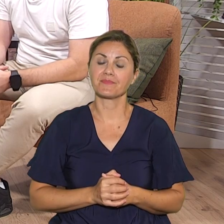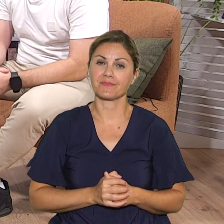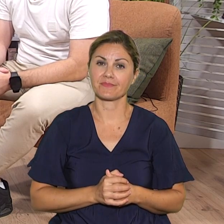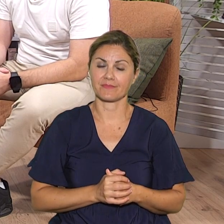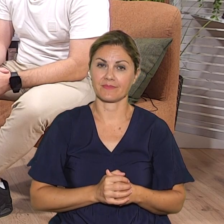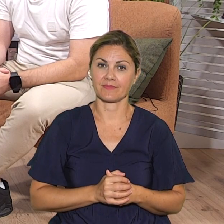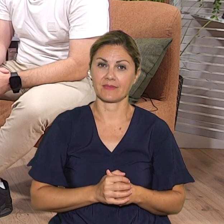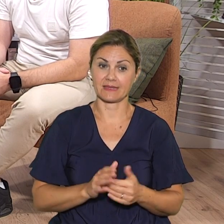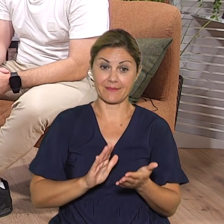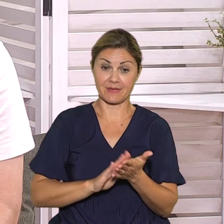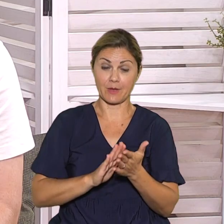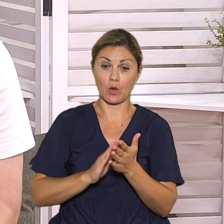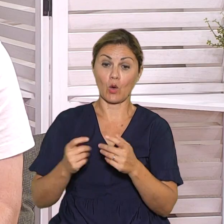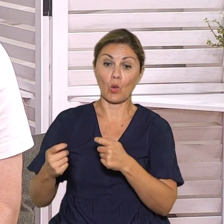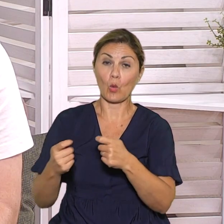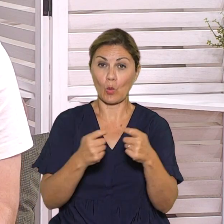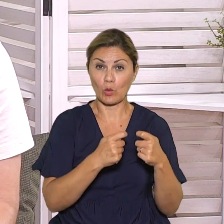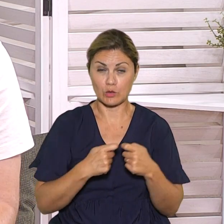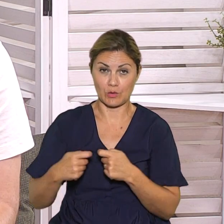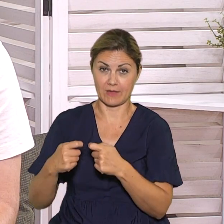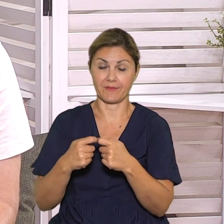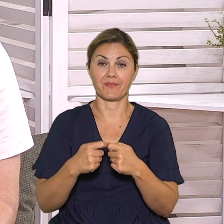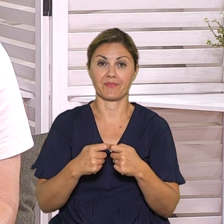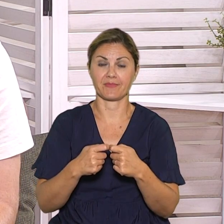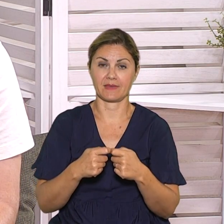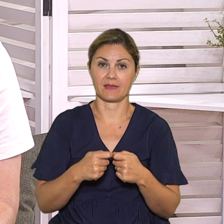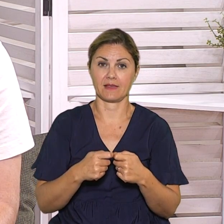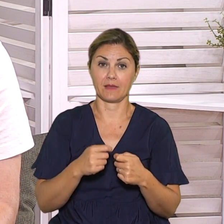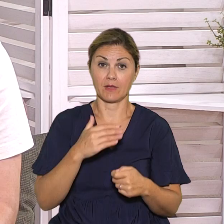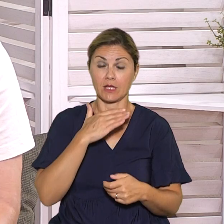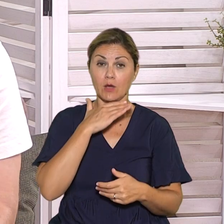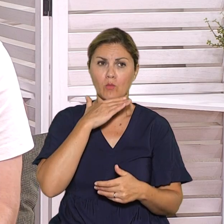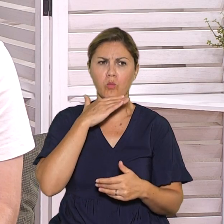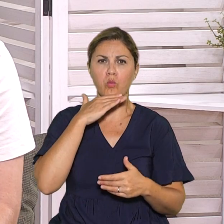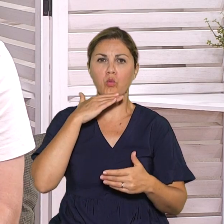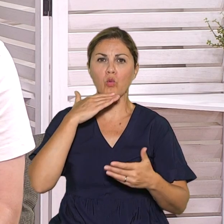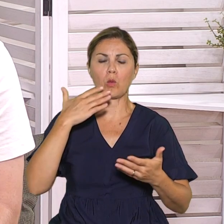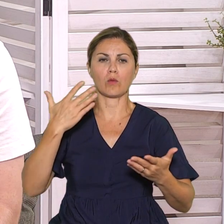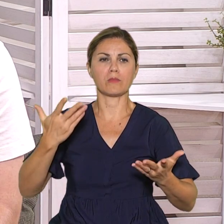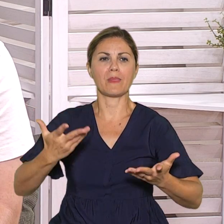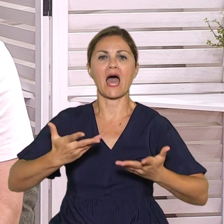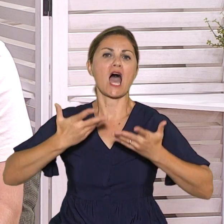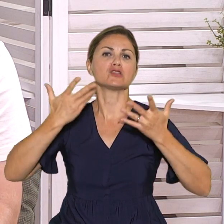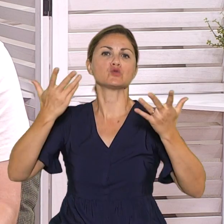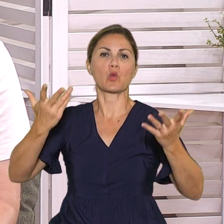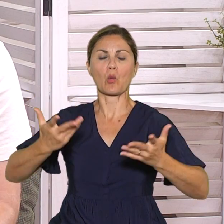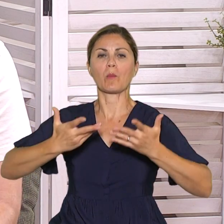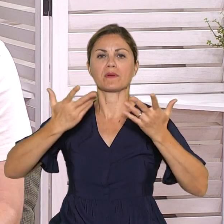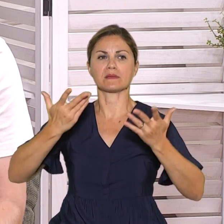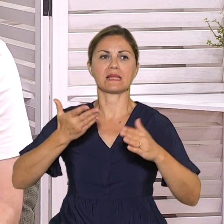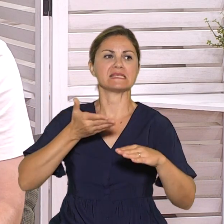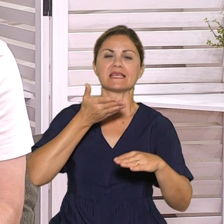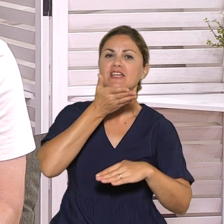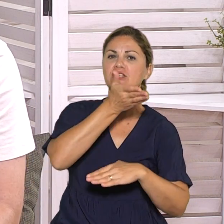kad se već dotičemo udruge, vjerojatno imate popriličani broj nastupa sa tom udrugom, je li tako? Jeste li